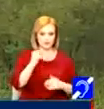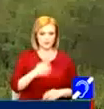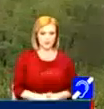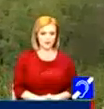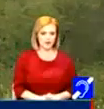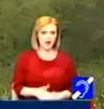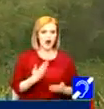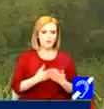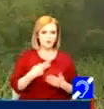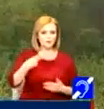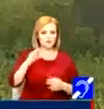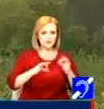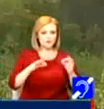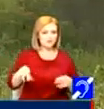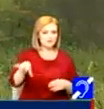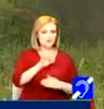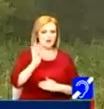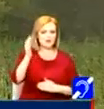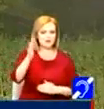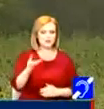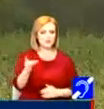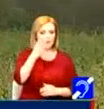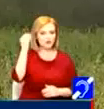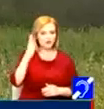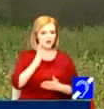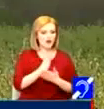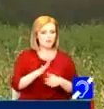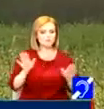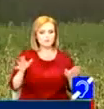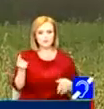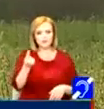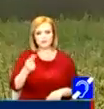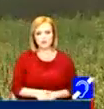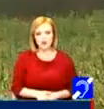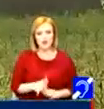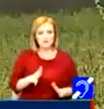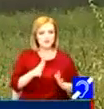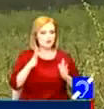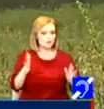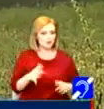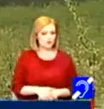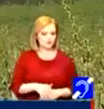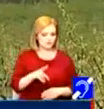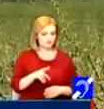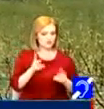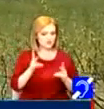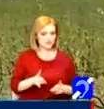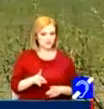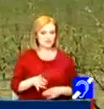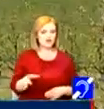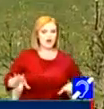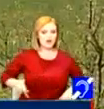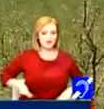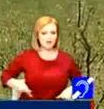Aproape 20% din pădurile Republicii Moldova sunt afectate de dăunători. Cele mai afectate zone sunt în raioanele Călăraș,